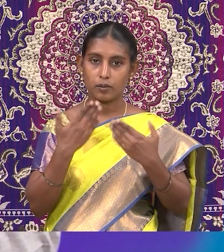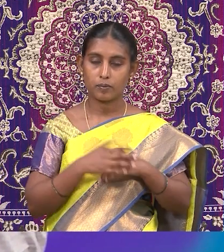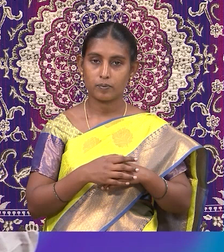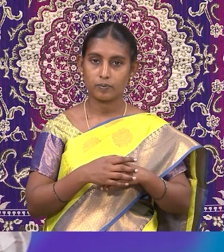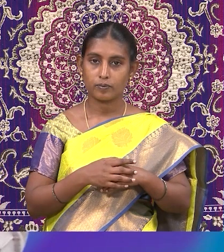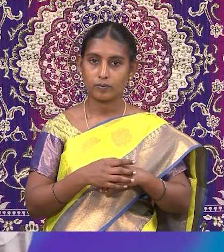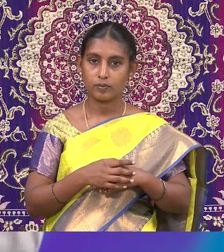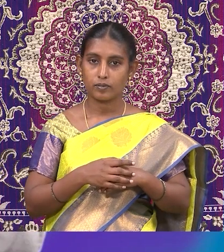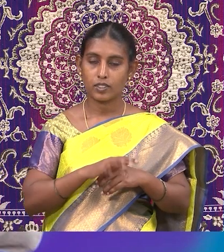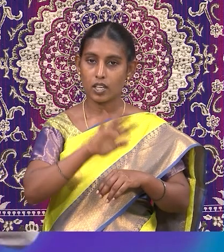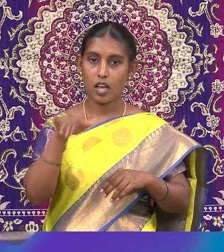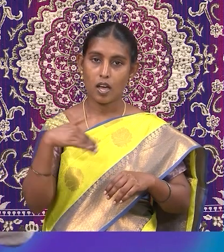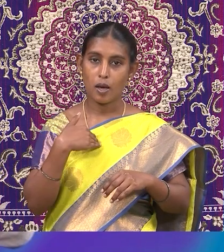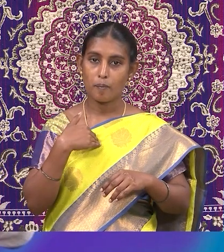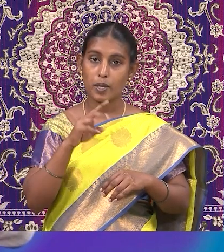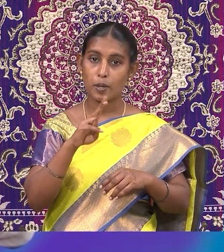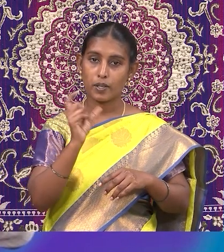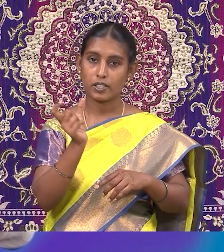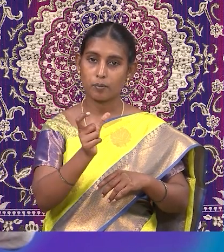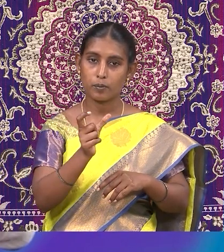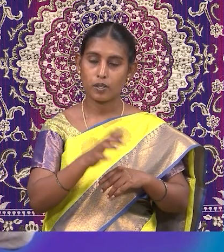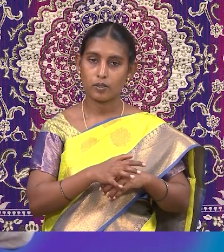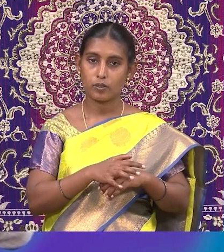நாம் இருபடி சமன்பாட்டினுடைய